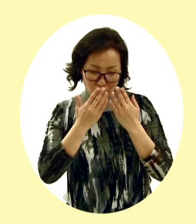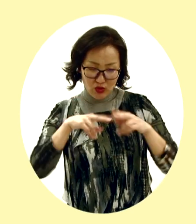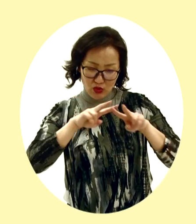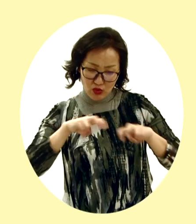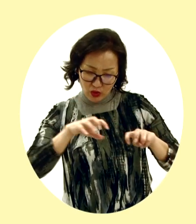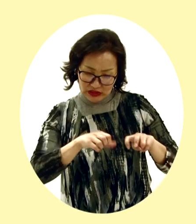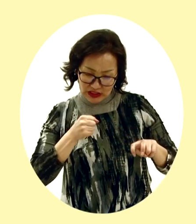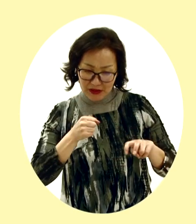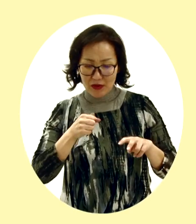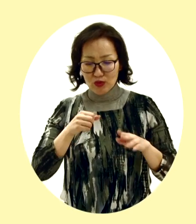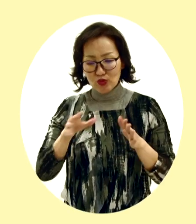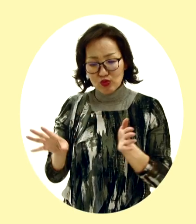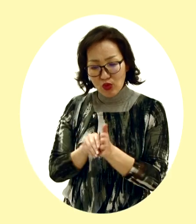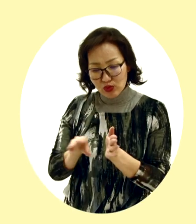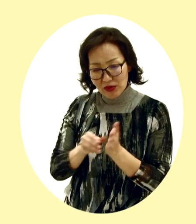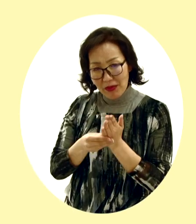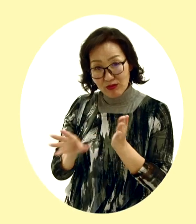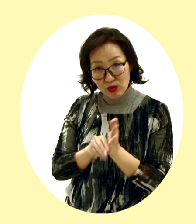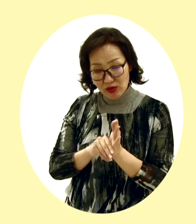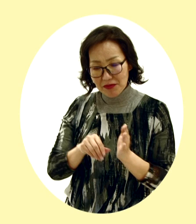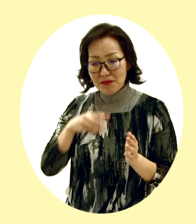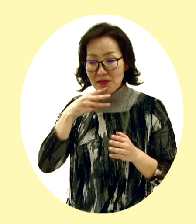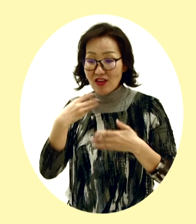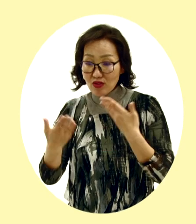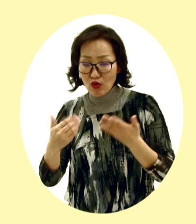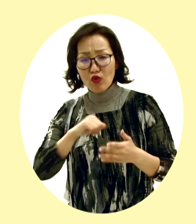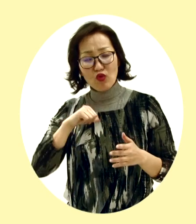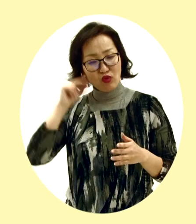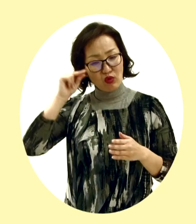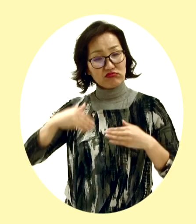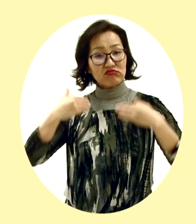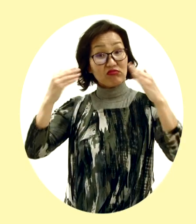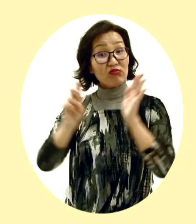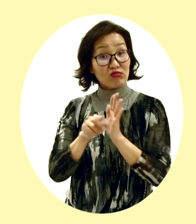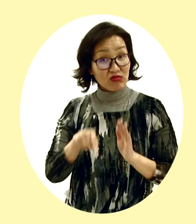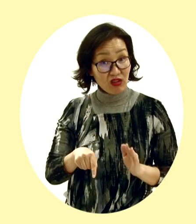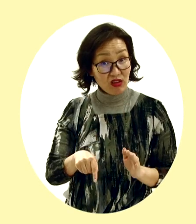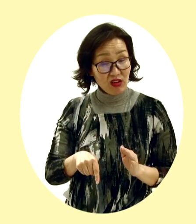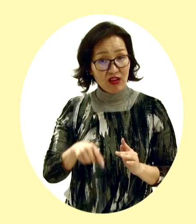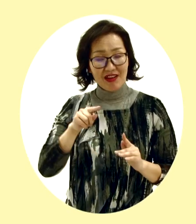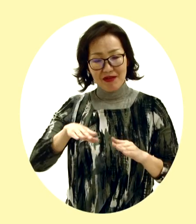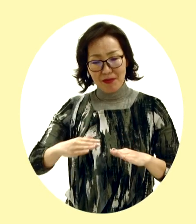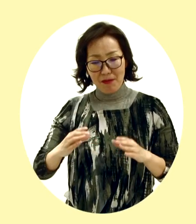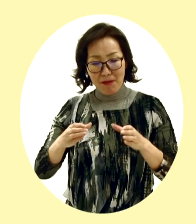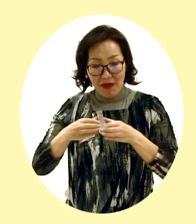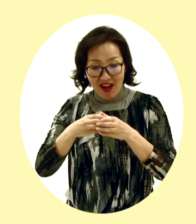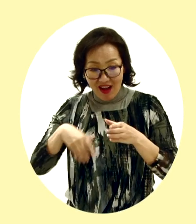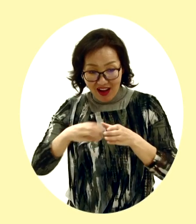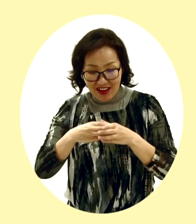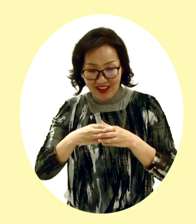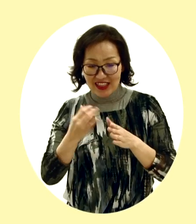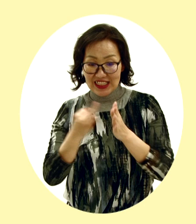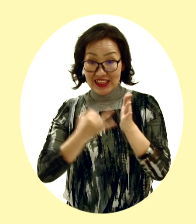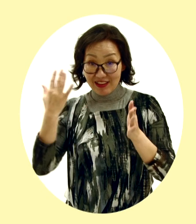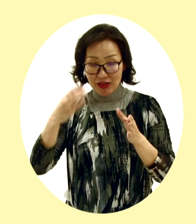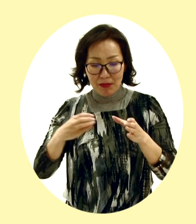судлах, цуглуулах мэдээллээс өөрөө суралцдаг байна. За тэгвэл дараа нь магадгүй багаар илтгэл тавих